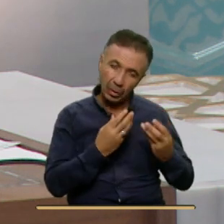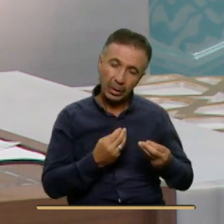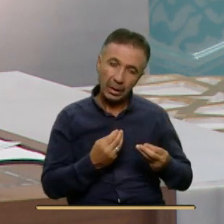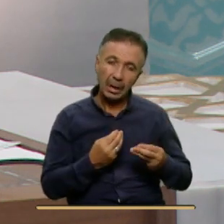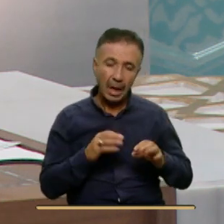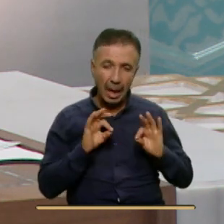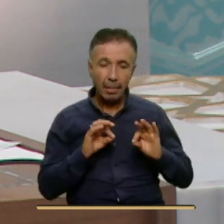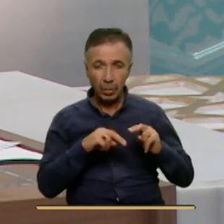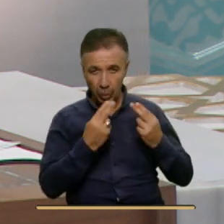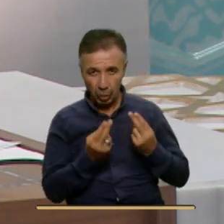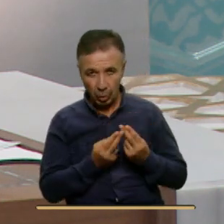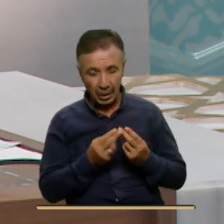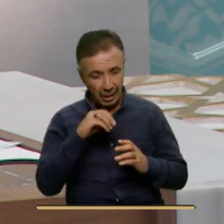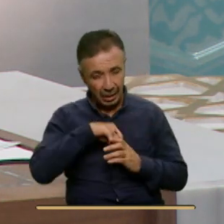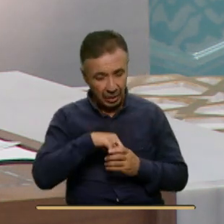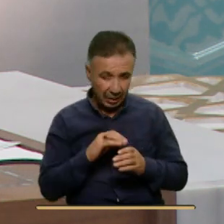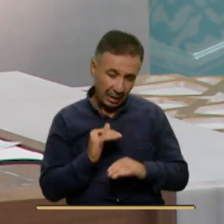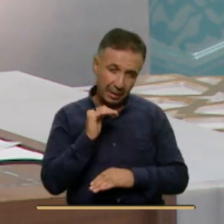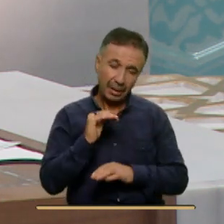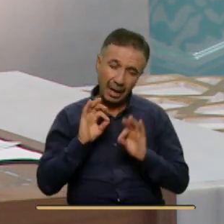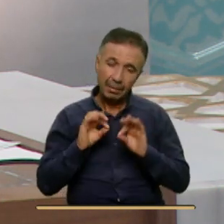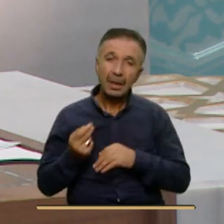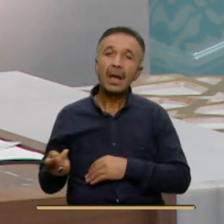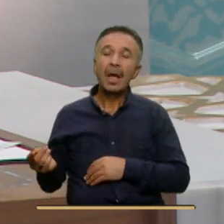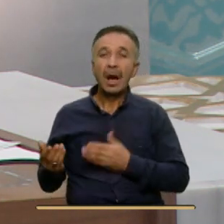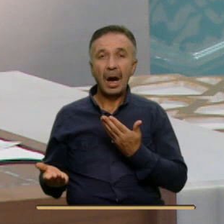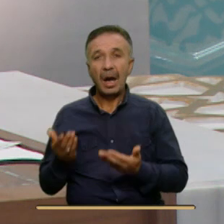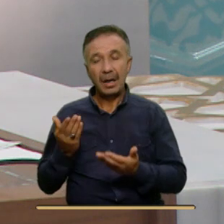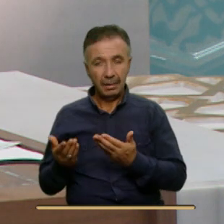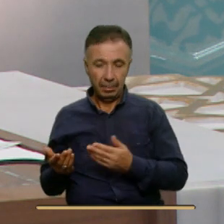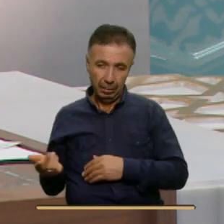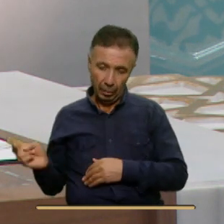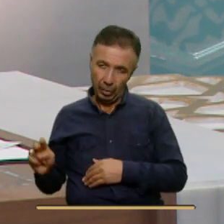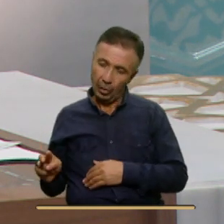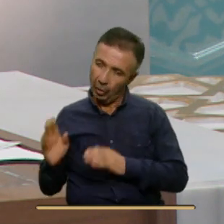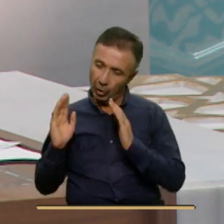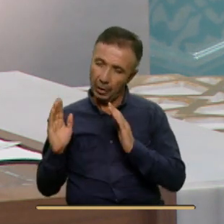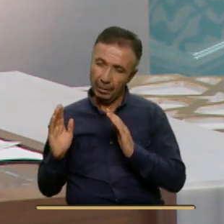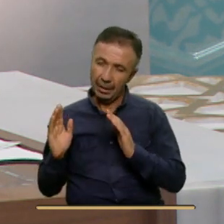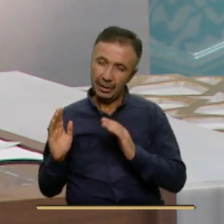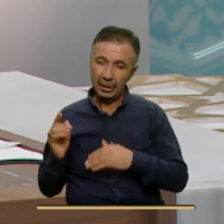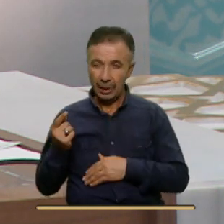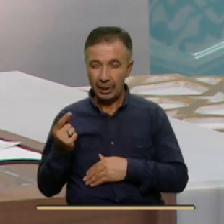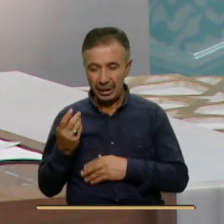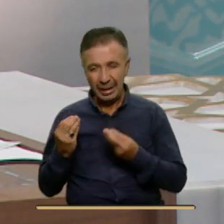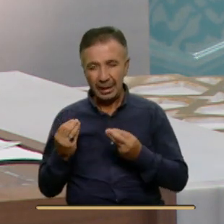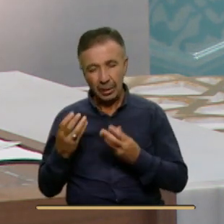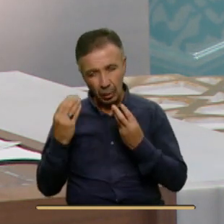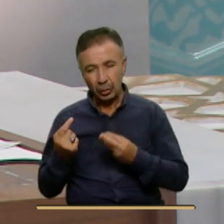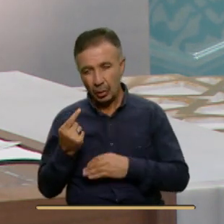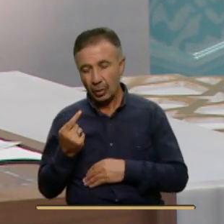dünyada yaşamayı hem de ahirete göç etmeyi, hüsnü şehadette bulunacak komşularımızın